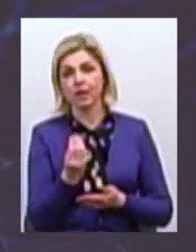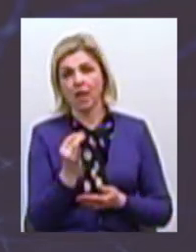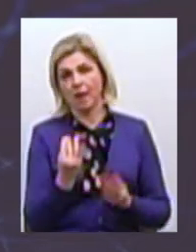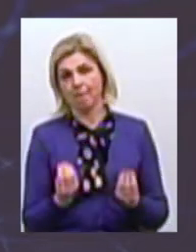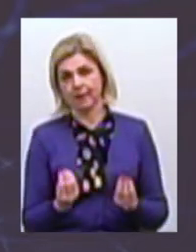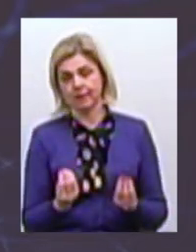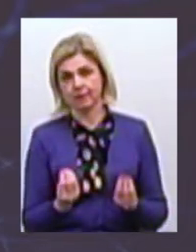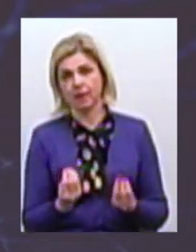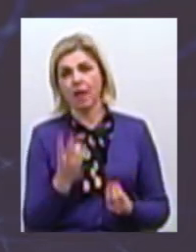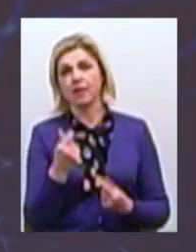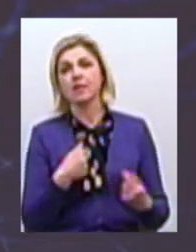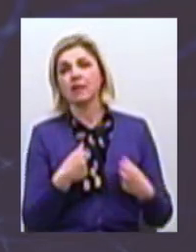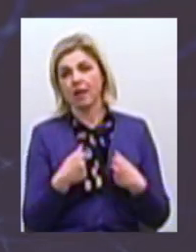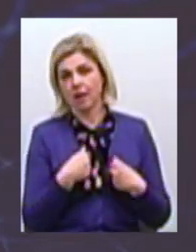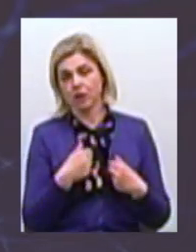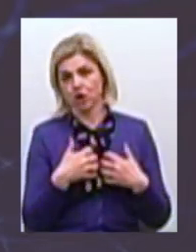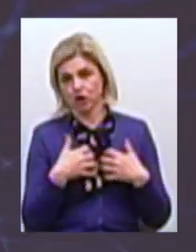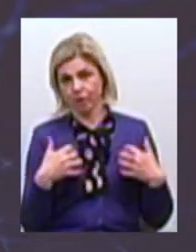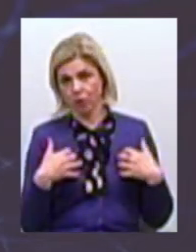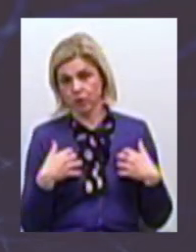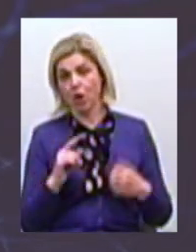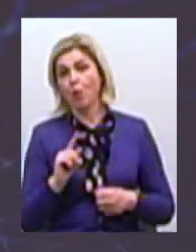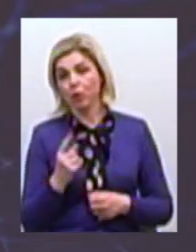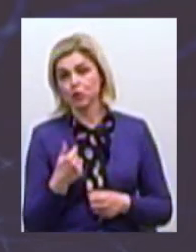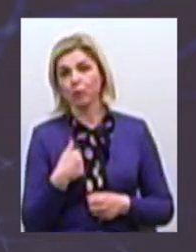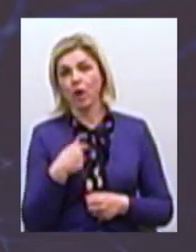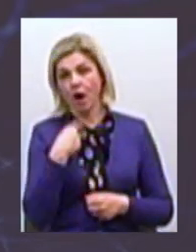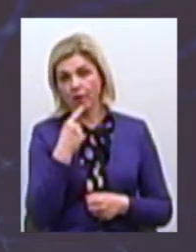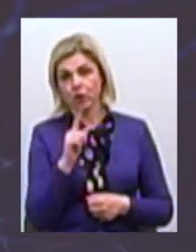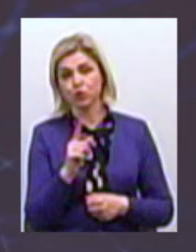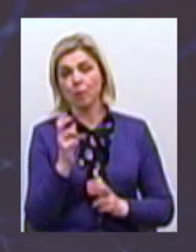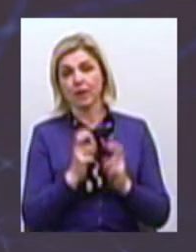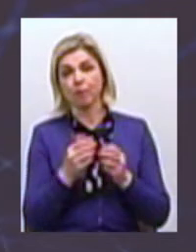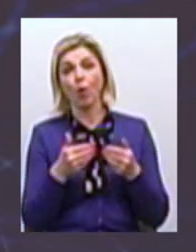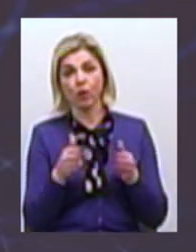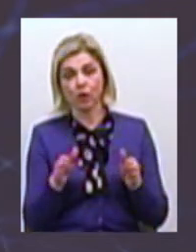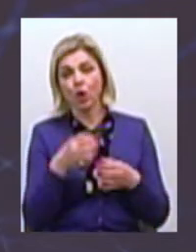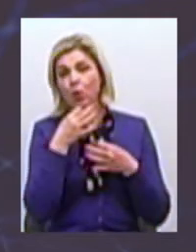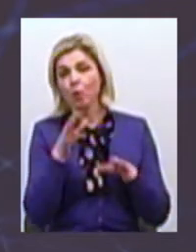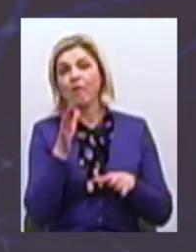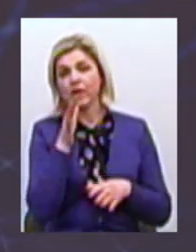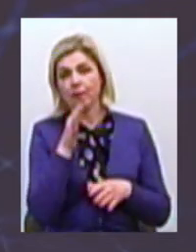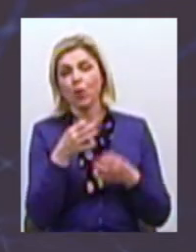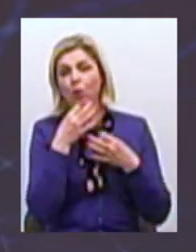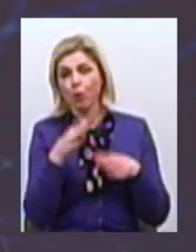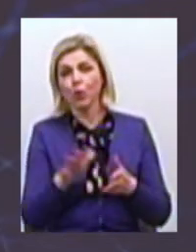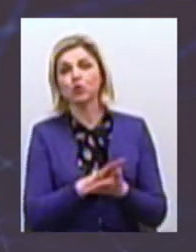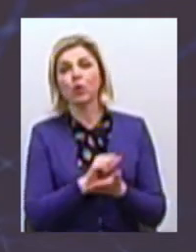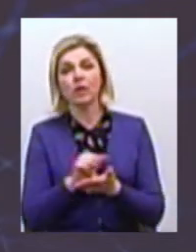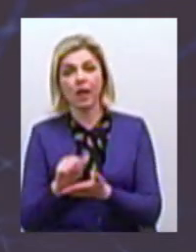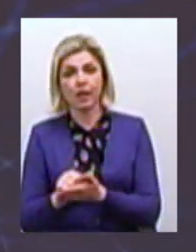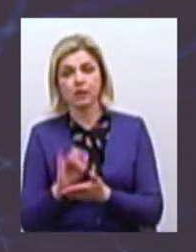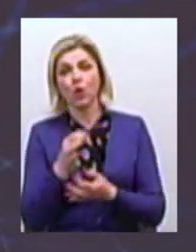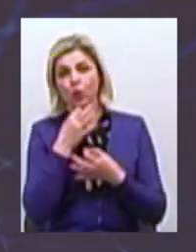бизнес на страданиях животных. Почему я говорю, что предприятие открыто? Потому что в любое время любой журналист, любой